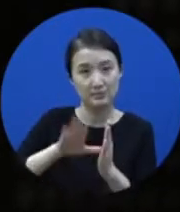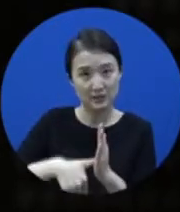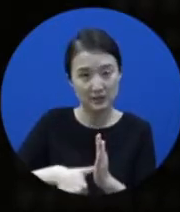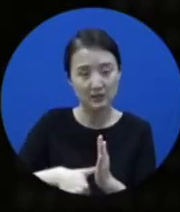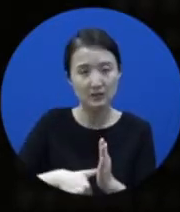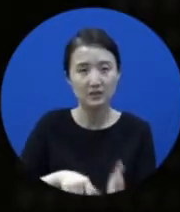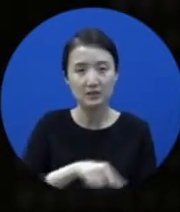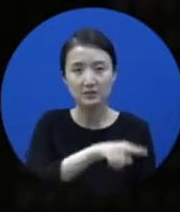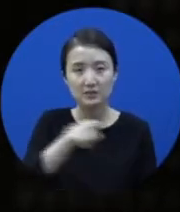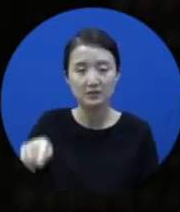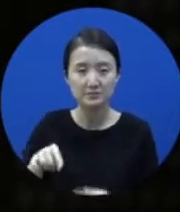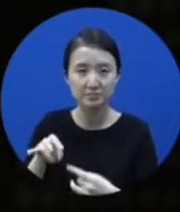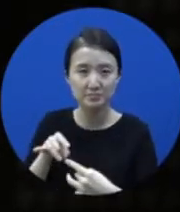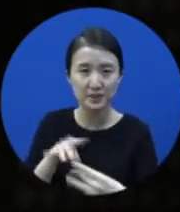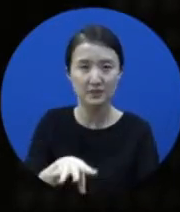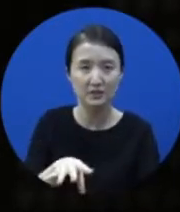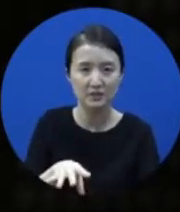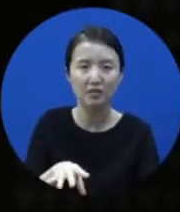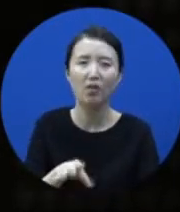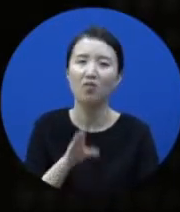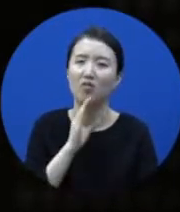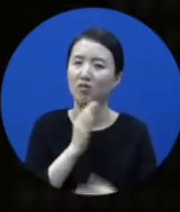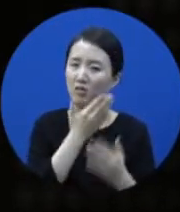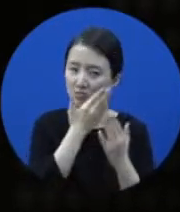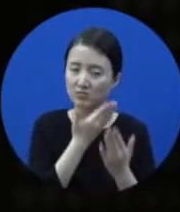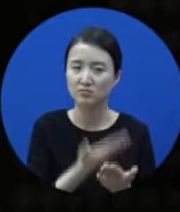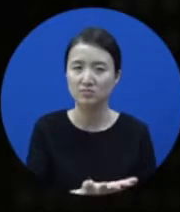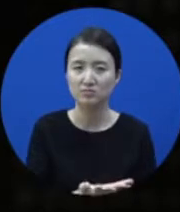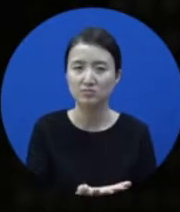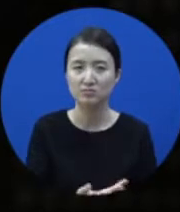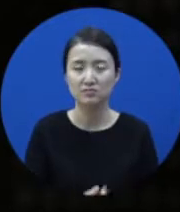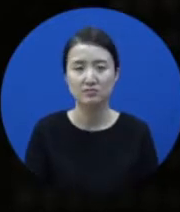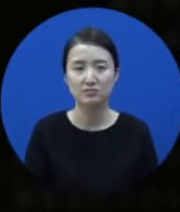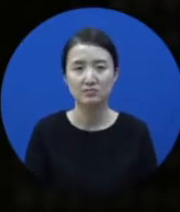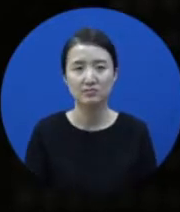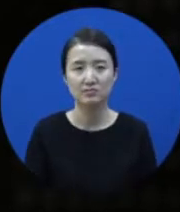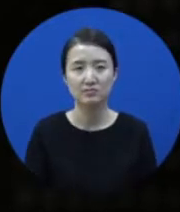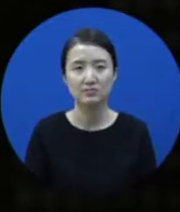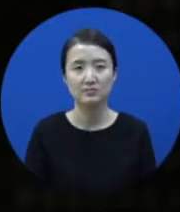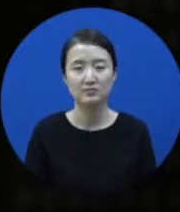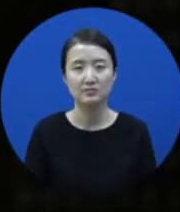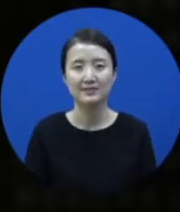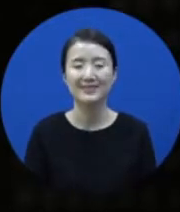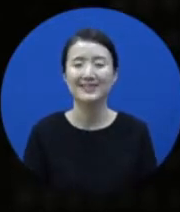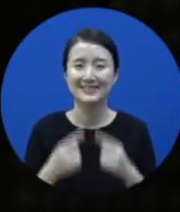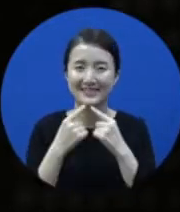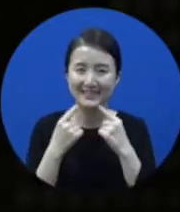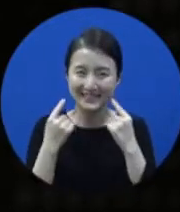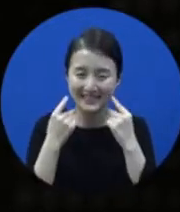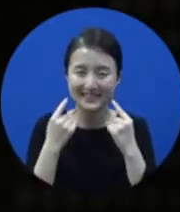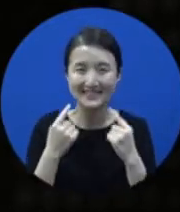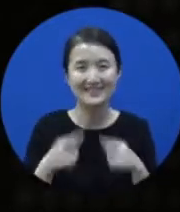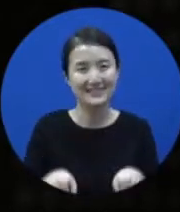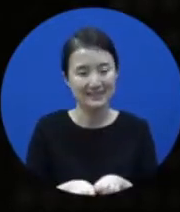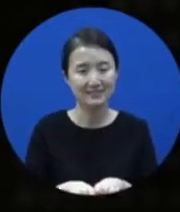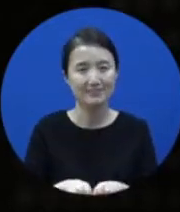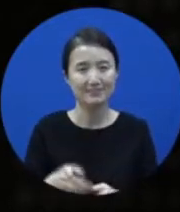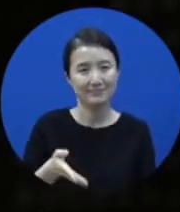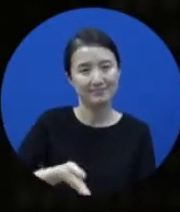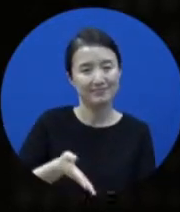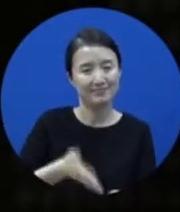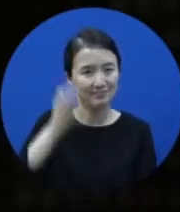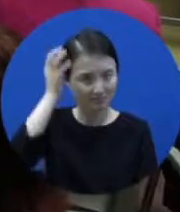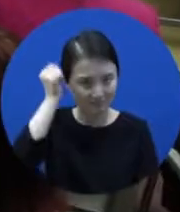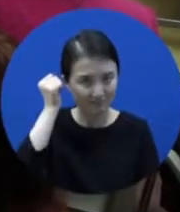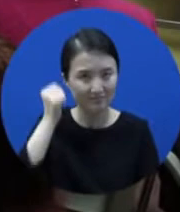꼭 기억하시길 바라겠습니다. 그래서 감동을 주셔야 돼요. 제가 아까 말씀드렸죠? 웃으면서 얘기하세요. 네.